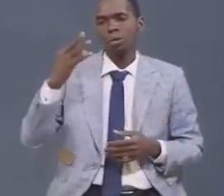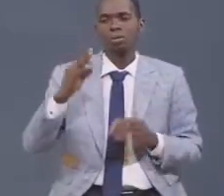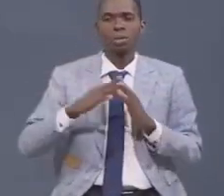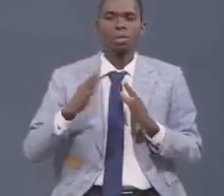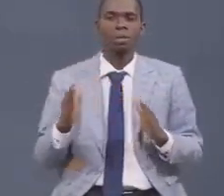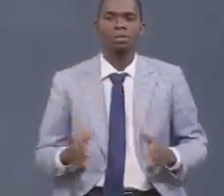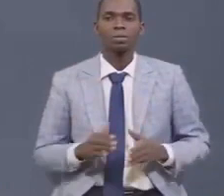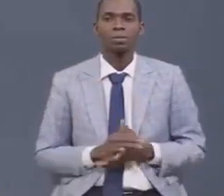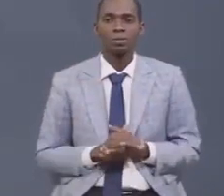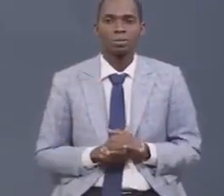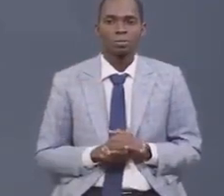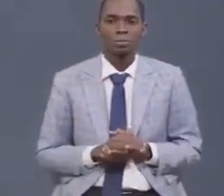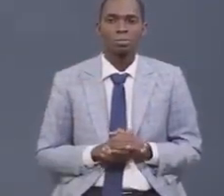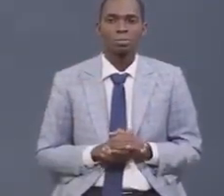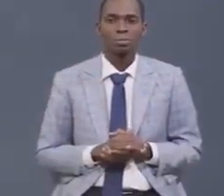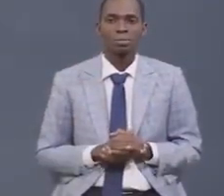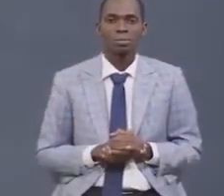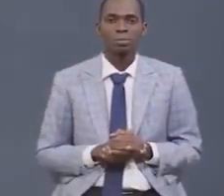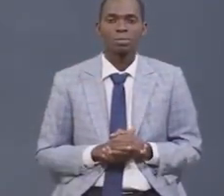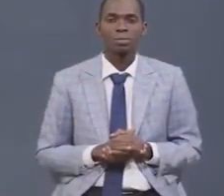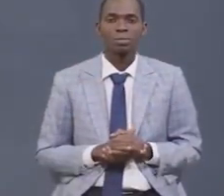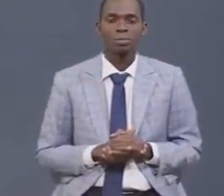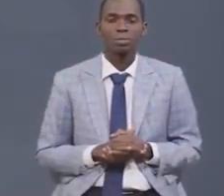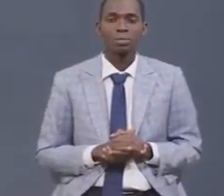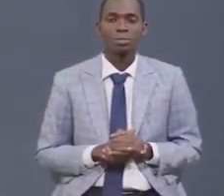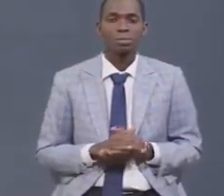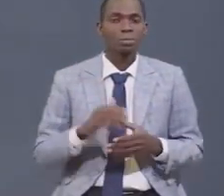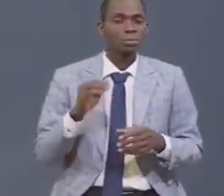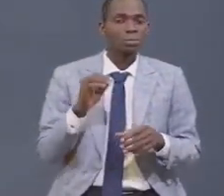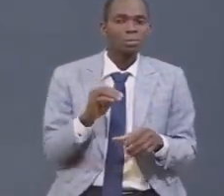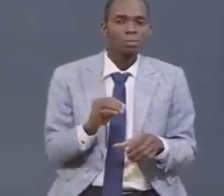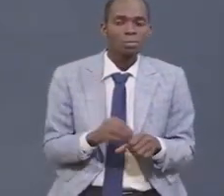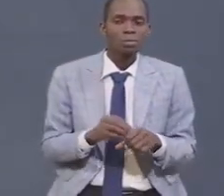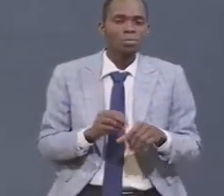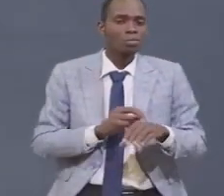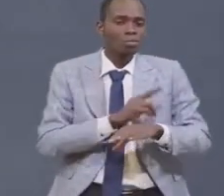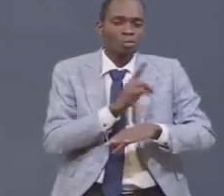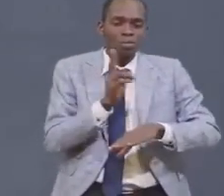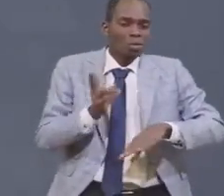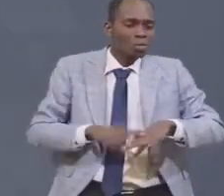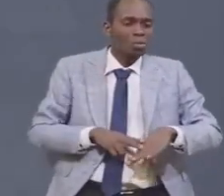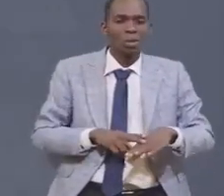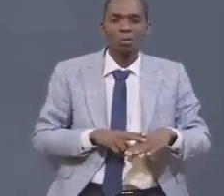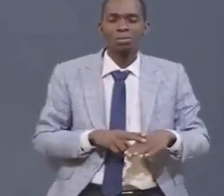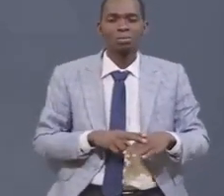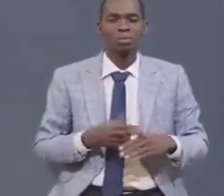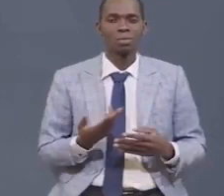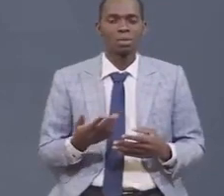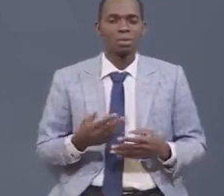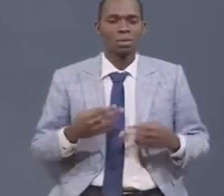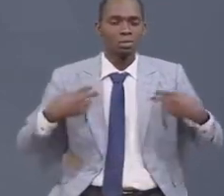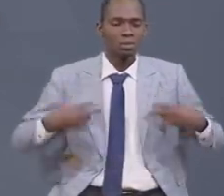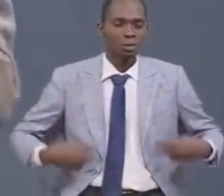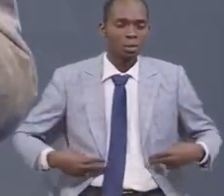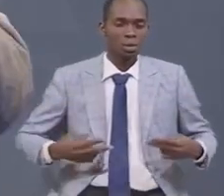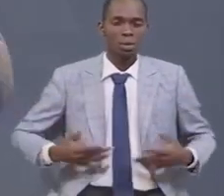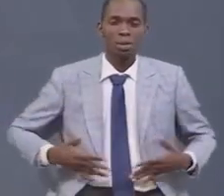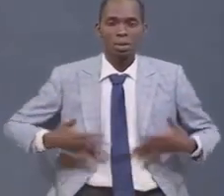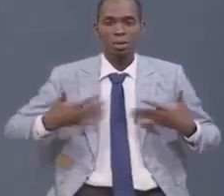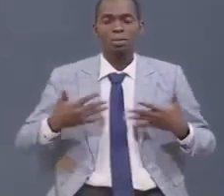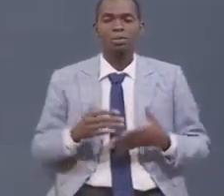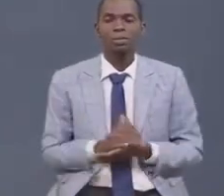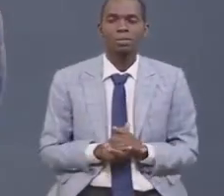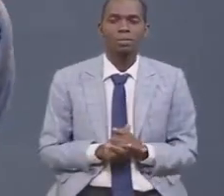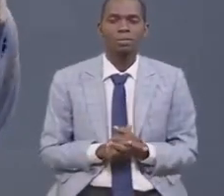స్త్రీ గాని పురుషుడు గాని వినాశనం అయిపోతారు. ఇన్ నార్మల్ నేచురల్ లైఫ్ ఫిజికల్ లైఫ్ సహజ సిద్ధమైన సహజమైన